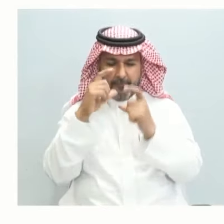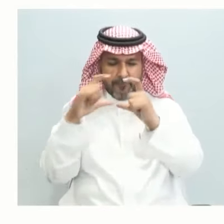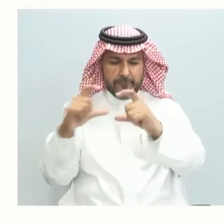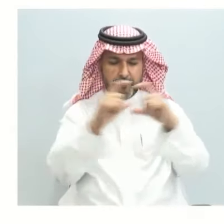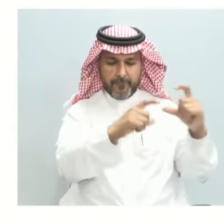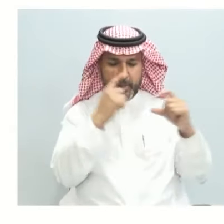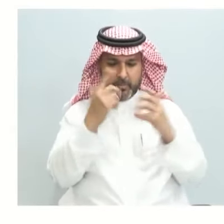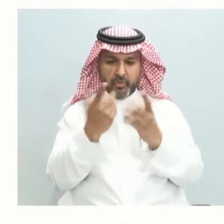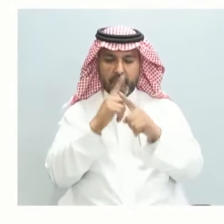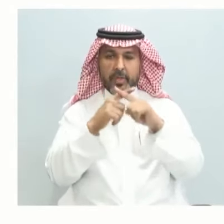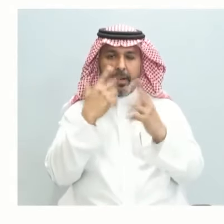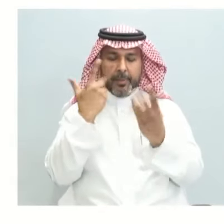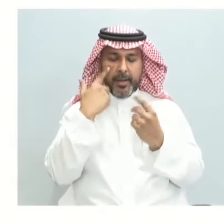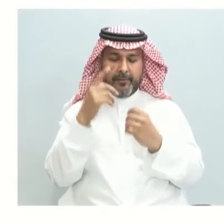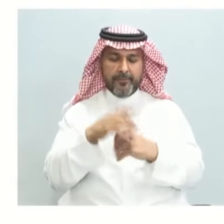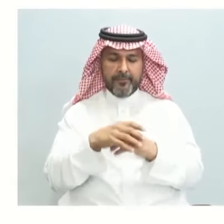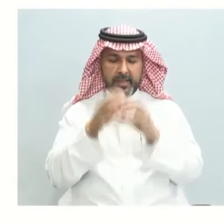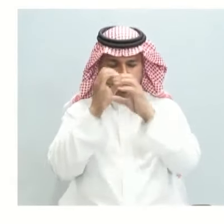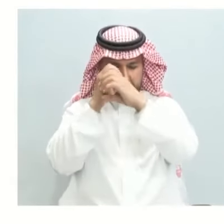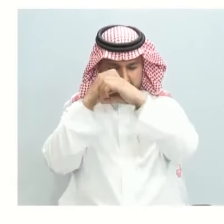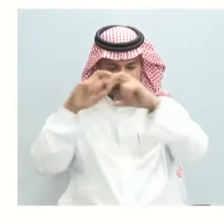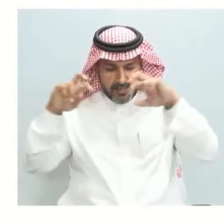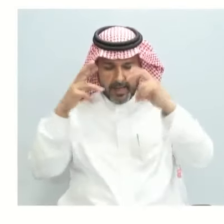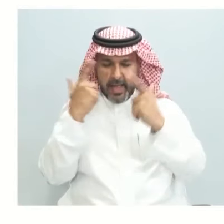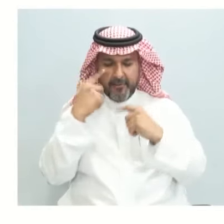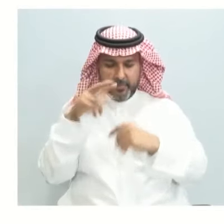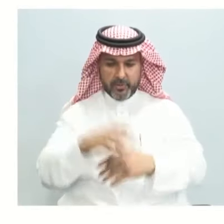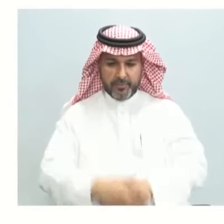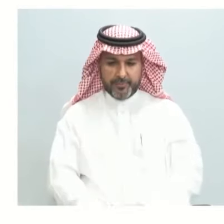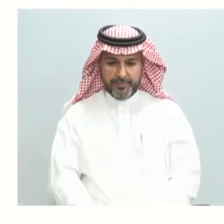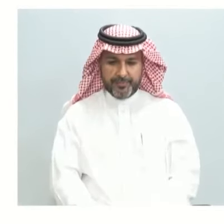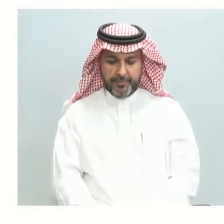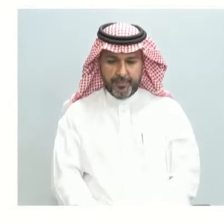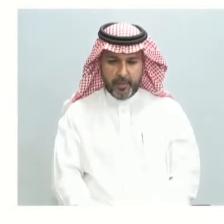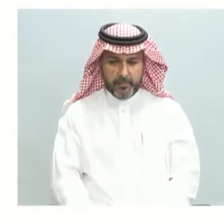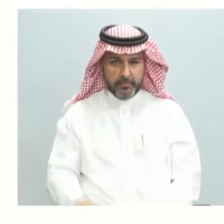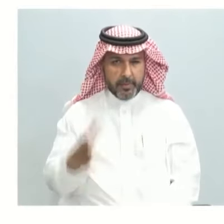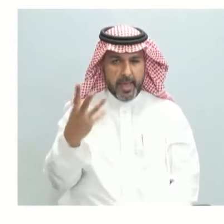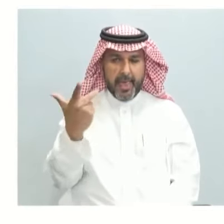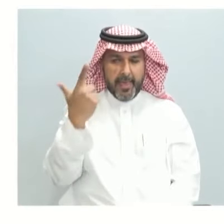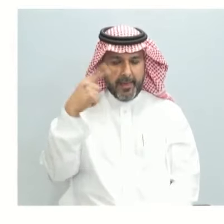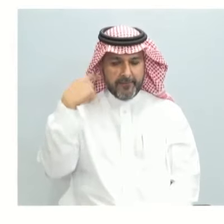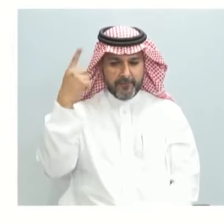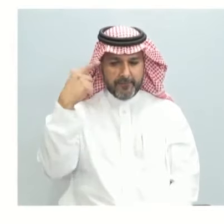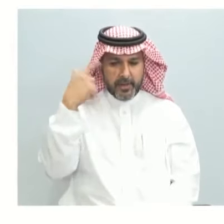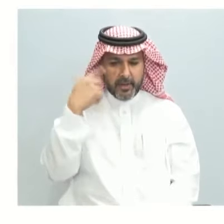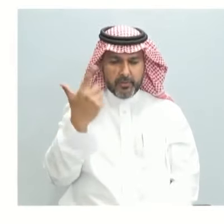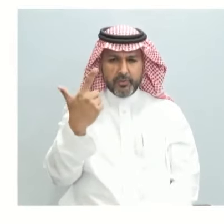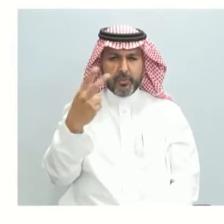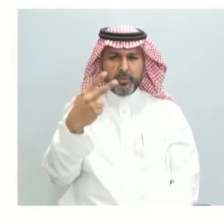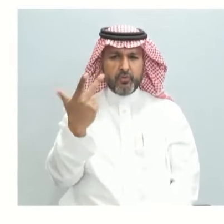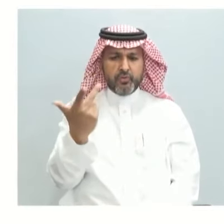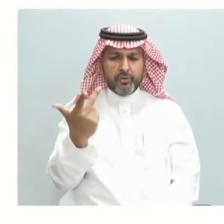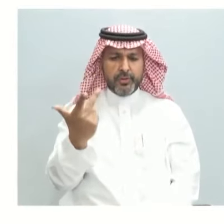اذا سنحاول ان نفكر سويا الان نحن امام تساءل كيف يمكن تحويلها من كثيره حدود